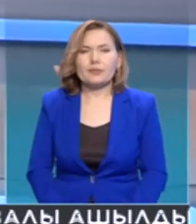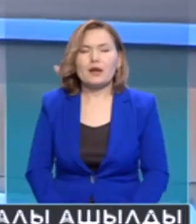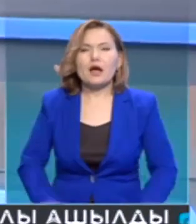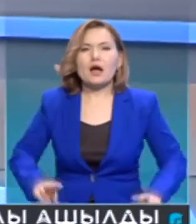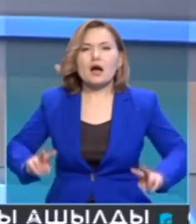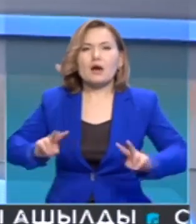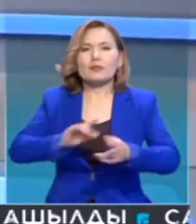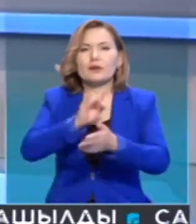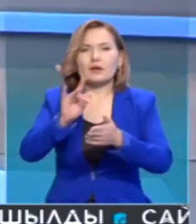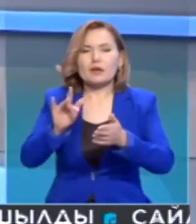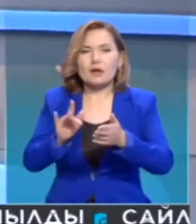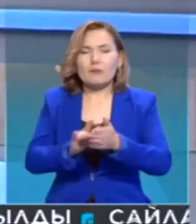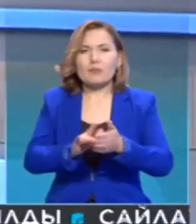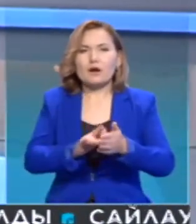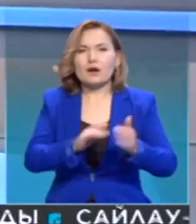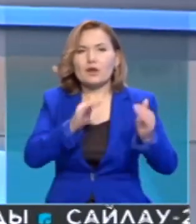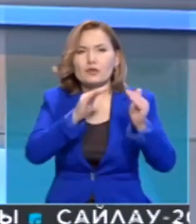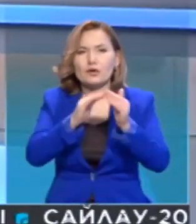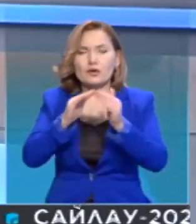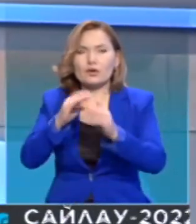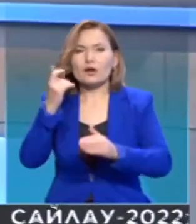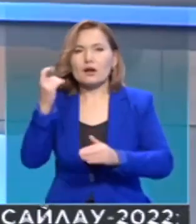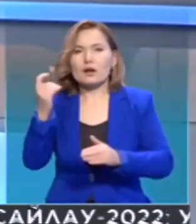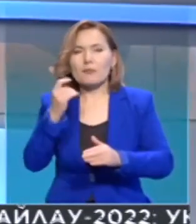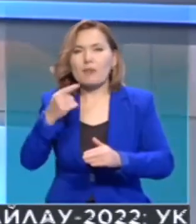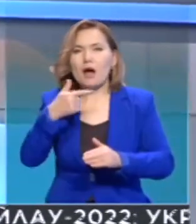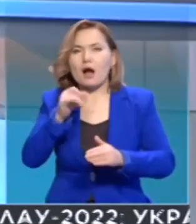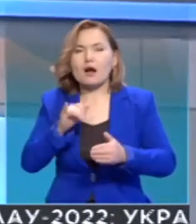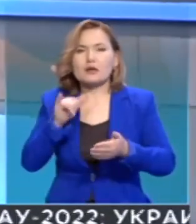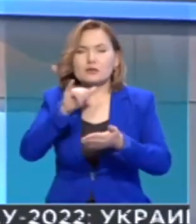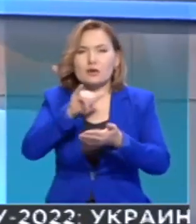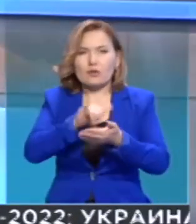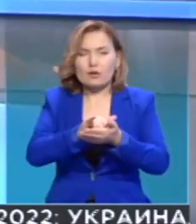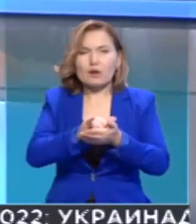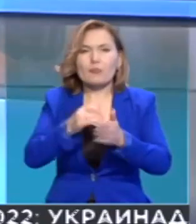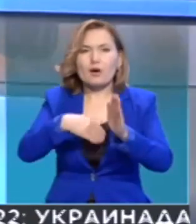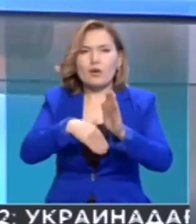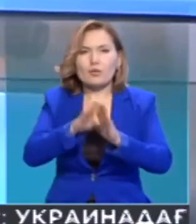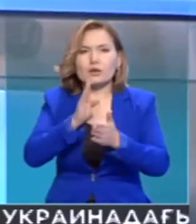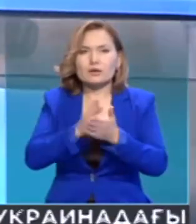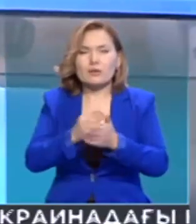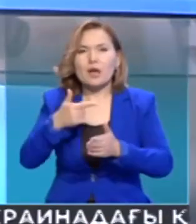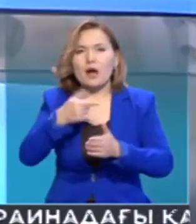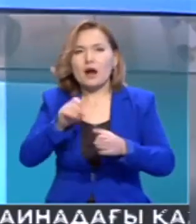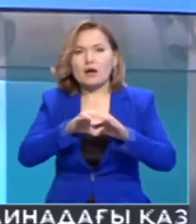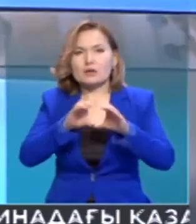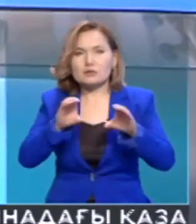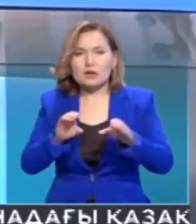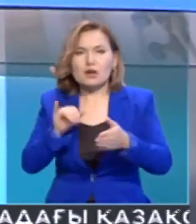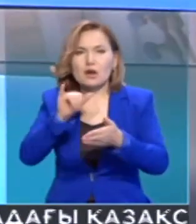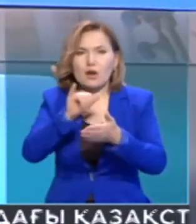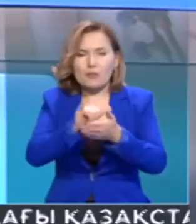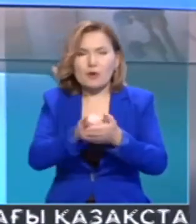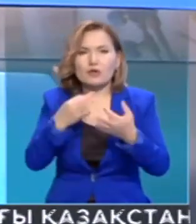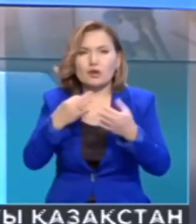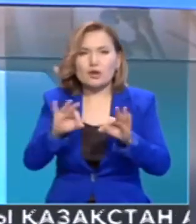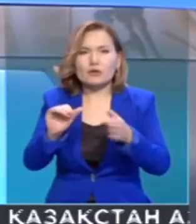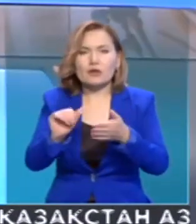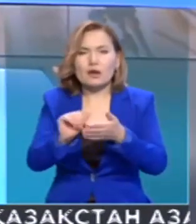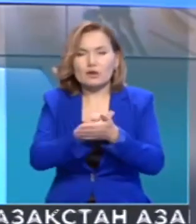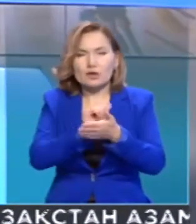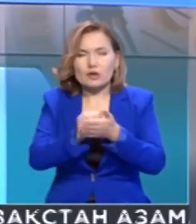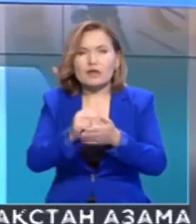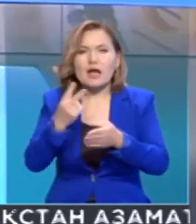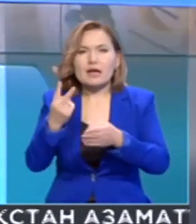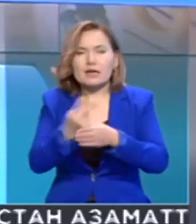Өзге де жаңалықтар, елордада жеке тұрғын үйлерге көгілдір отын кіргізу біршама жеңілдеді. Газ құбырларын жүргізуге рұқсат беретін құжаттар саны екі